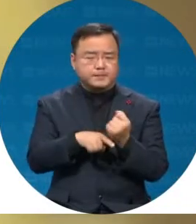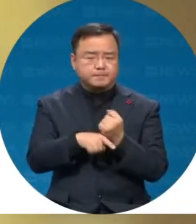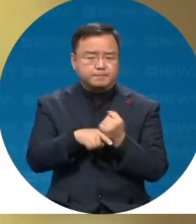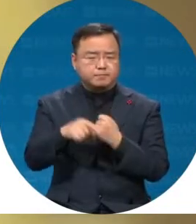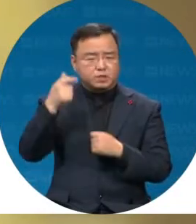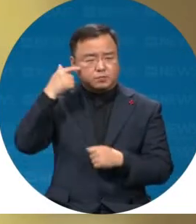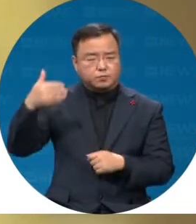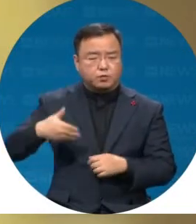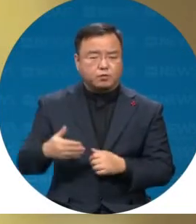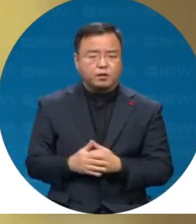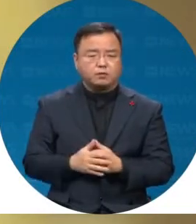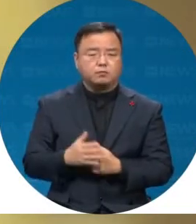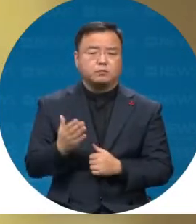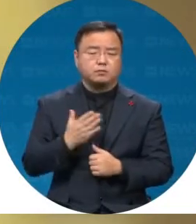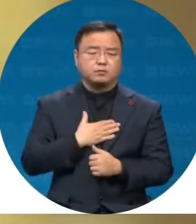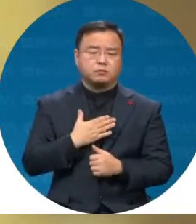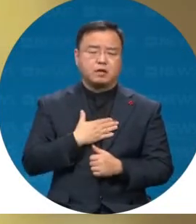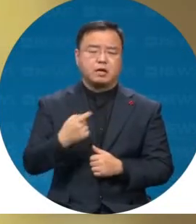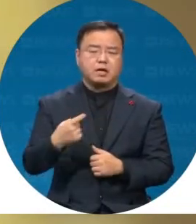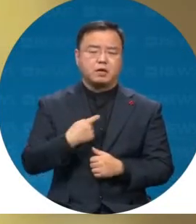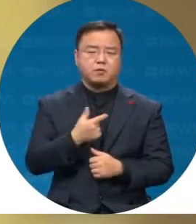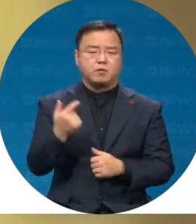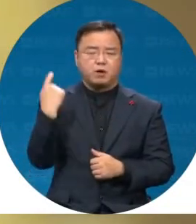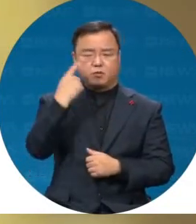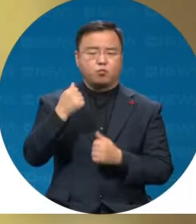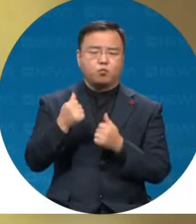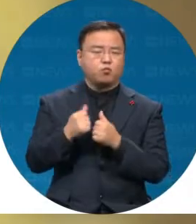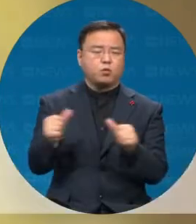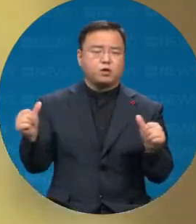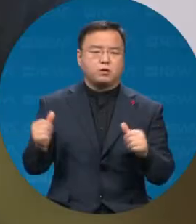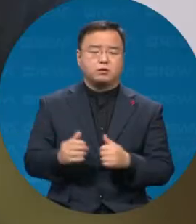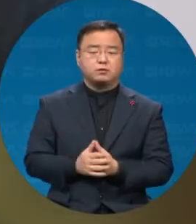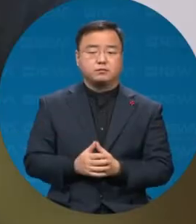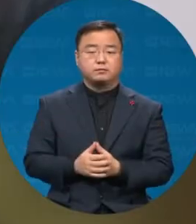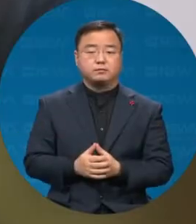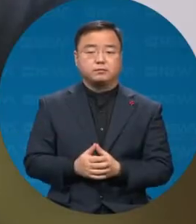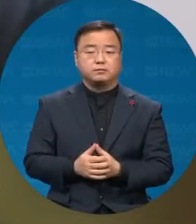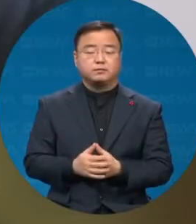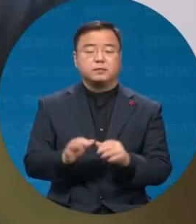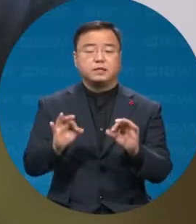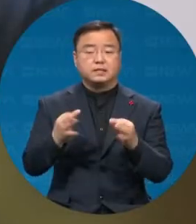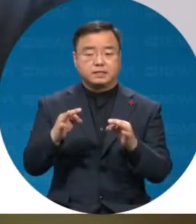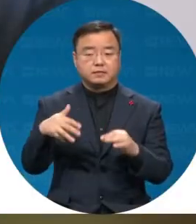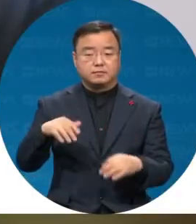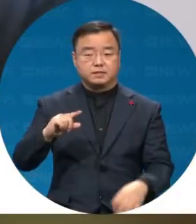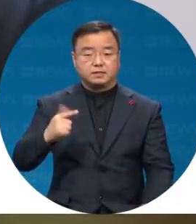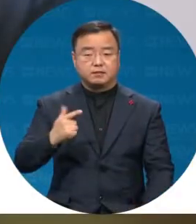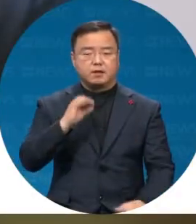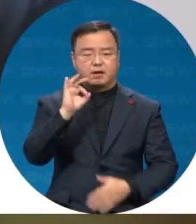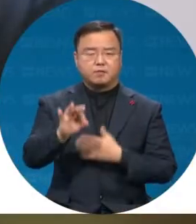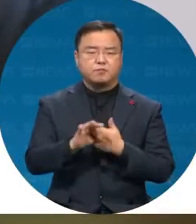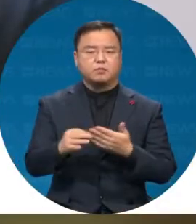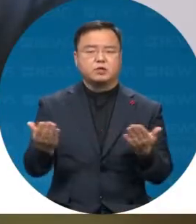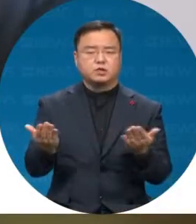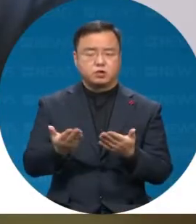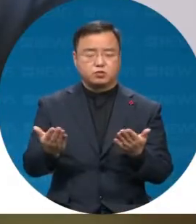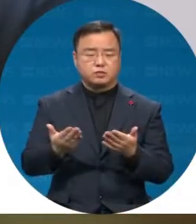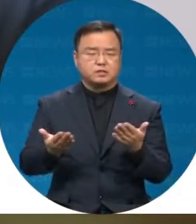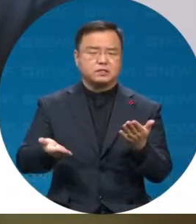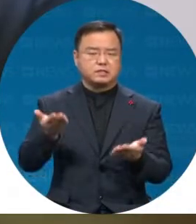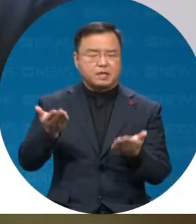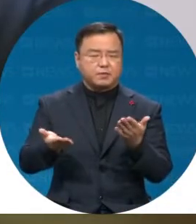했어요 이건 저의 굉장히 큰 모욕이 없습니다 김 창구는 비정규직 차별이 남아 있는 학교의